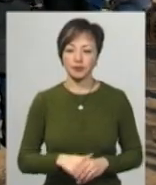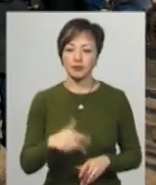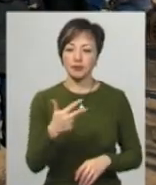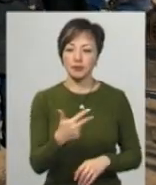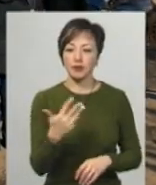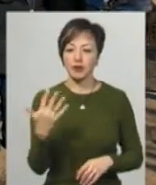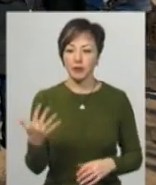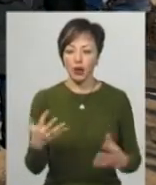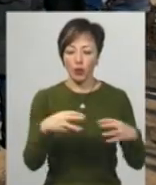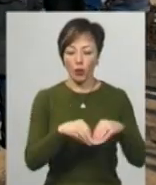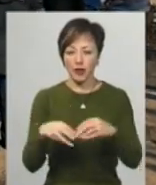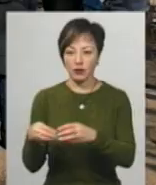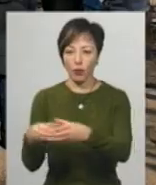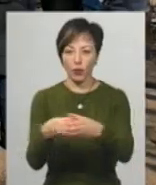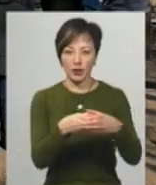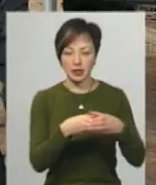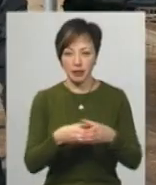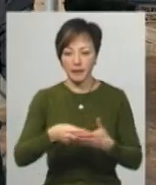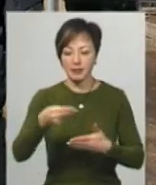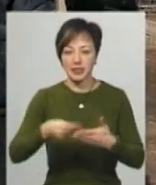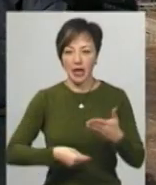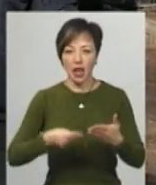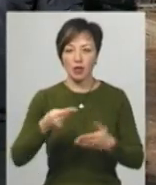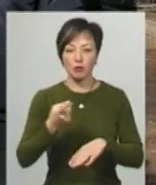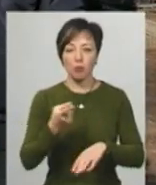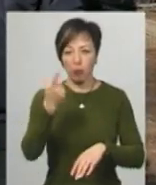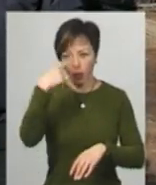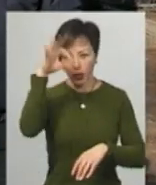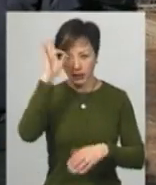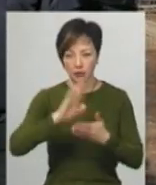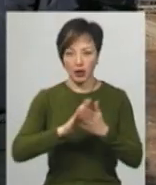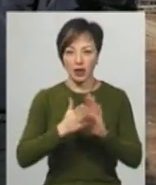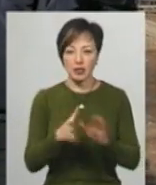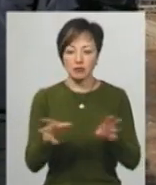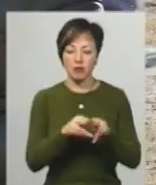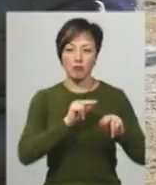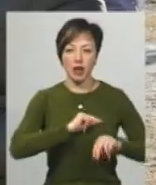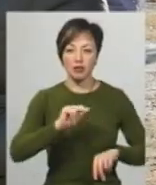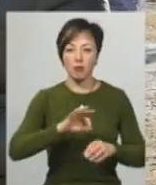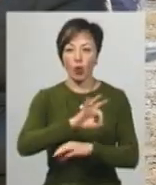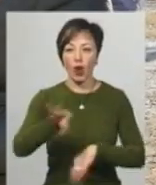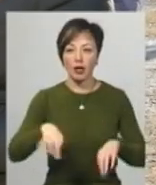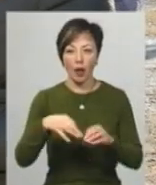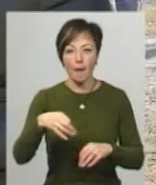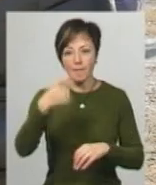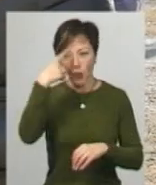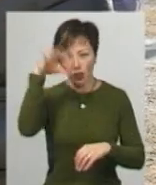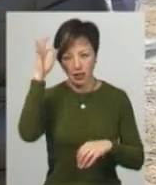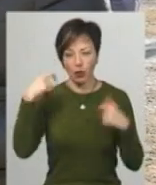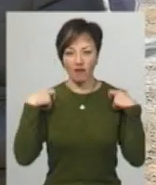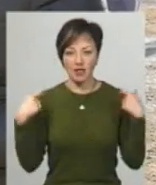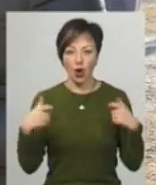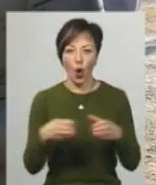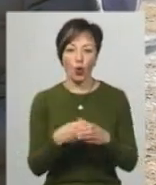35 об'єднаних громад області підписали з поліцією меморандум про співпрацю у пілотному проєкті «Поліцейський офіцер громади», каже заступник